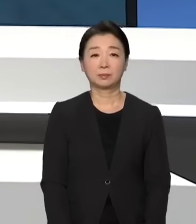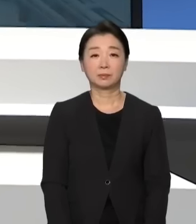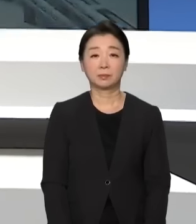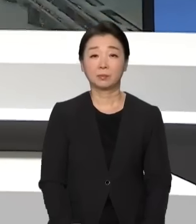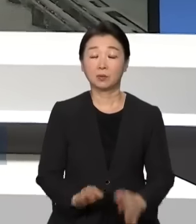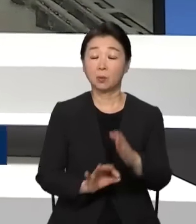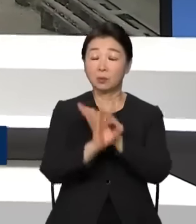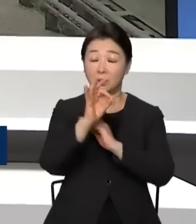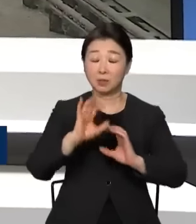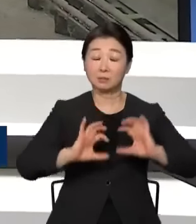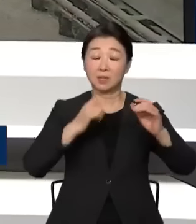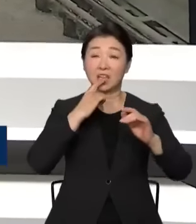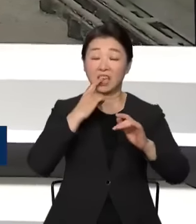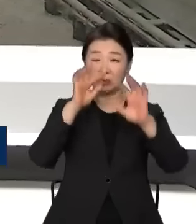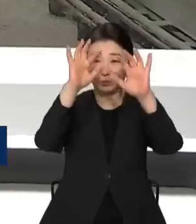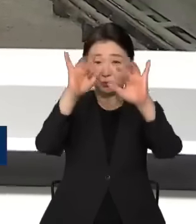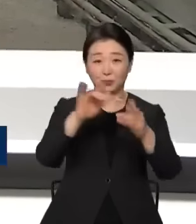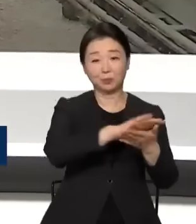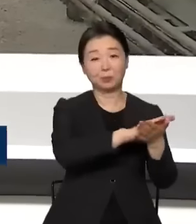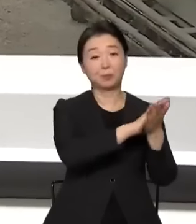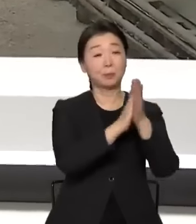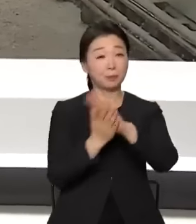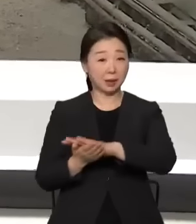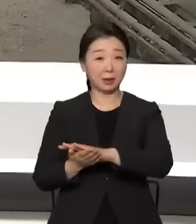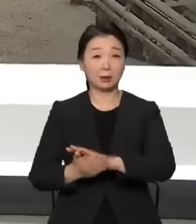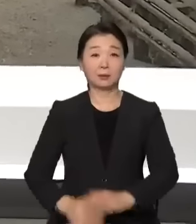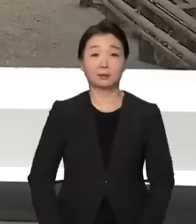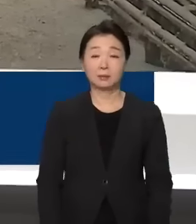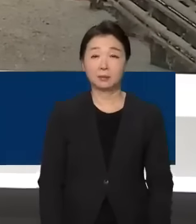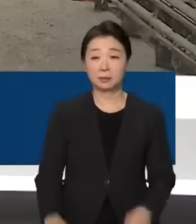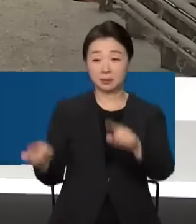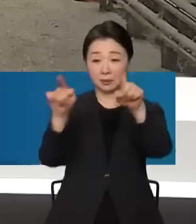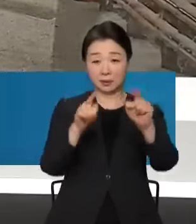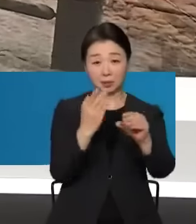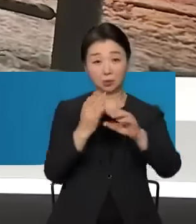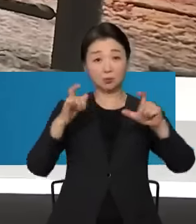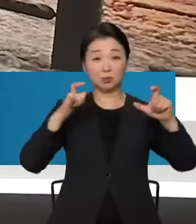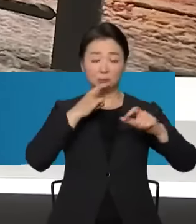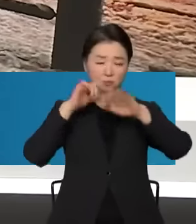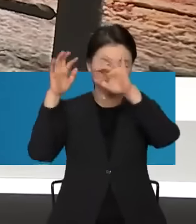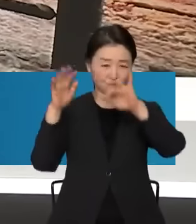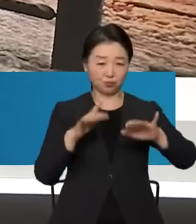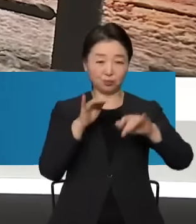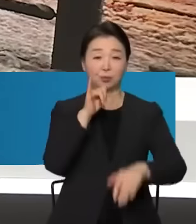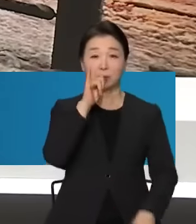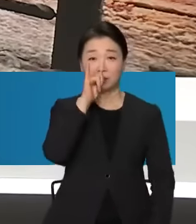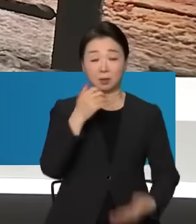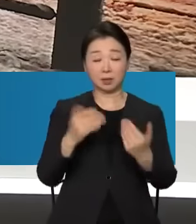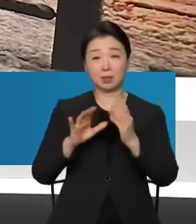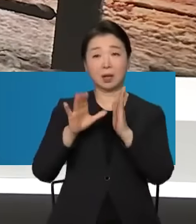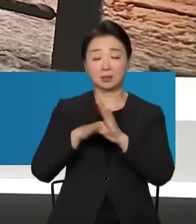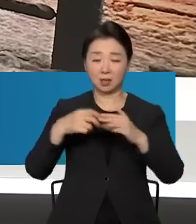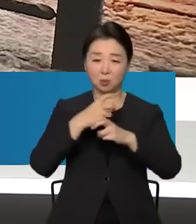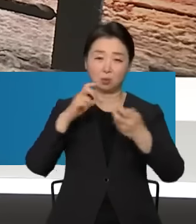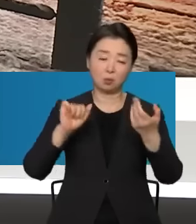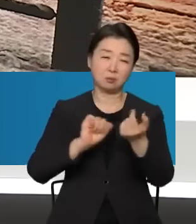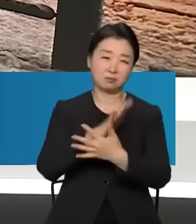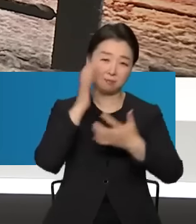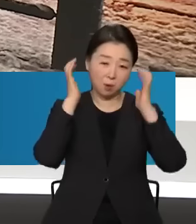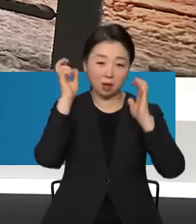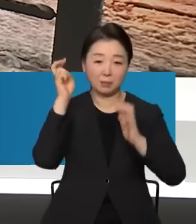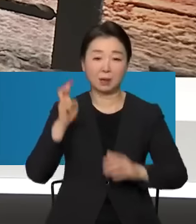오늘 아침 세상에 흰 눈으로 덮였습니다. 중부지방을 중심으로 많은 양의 눈이 내리고 있어서 출근길 교통 혼잡도